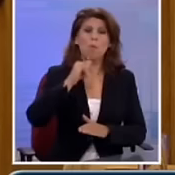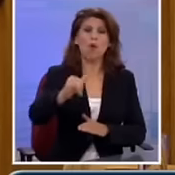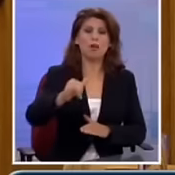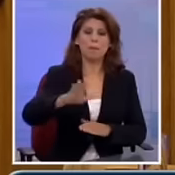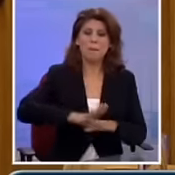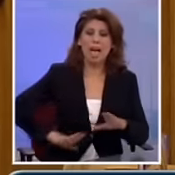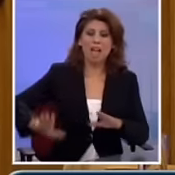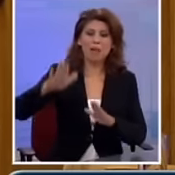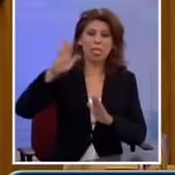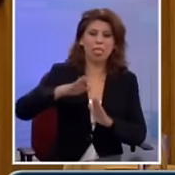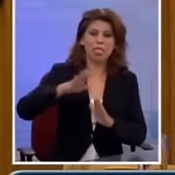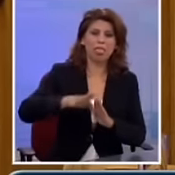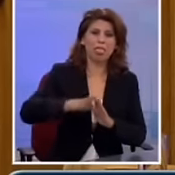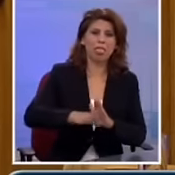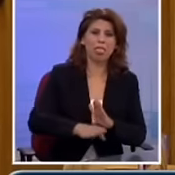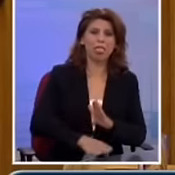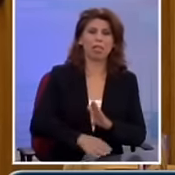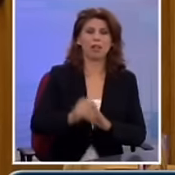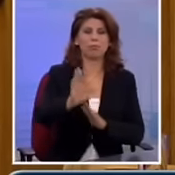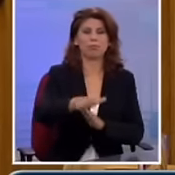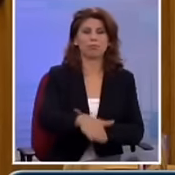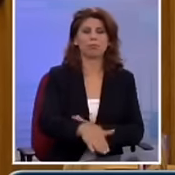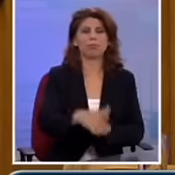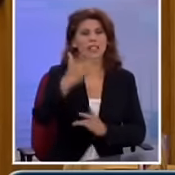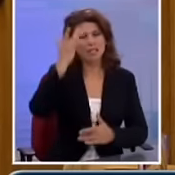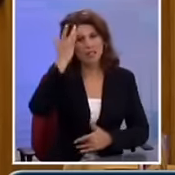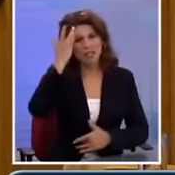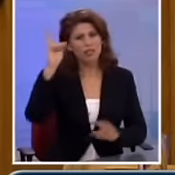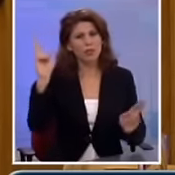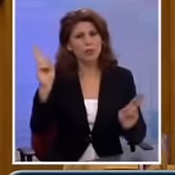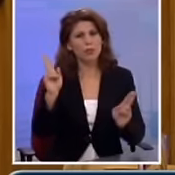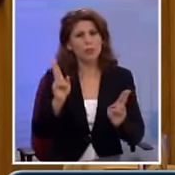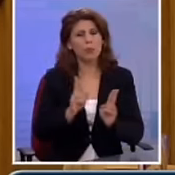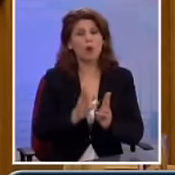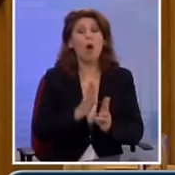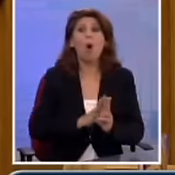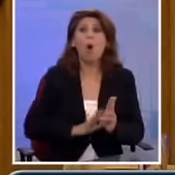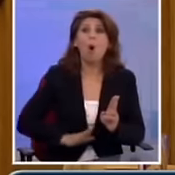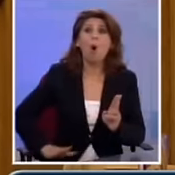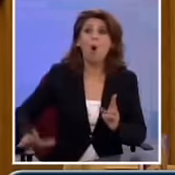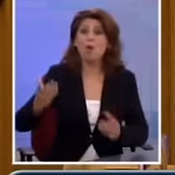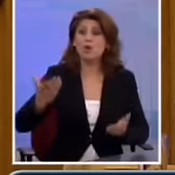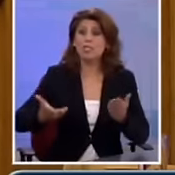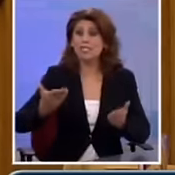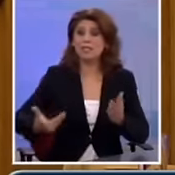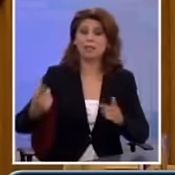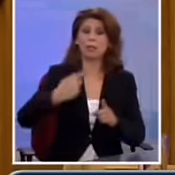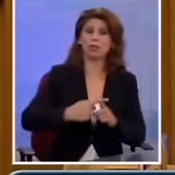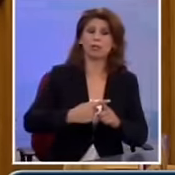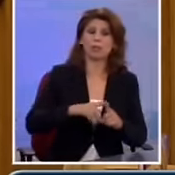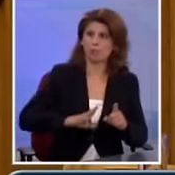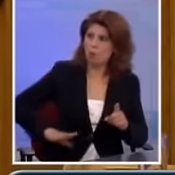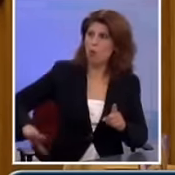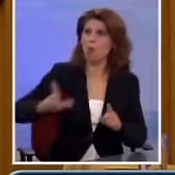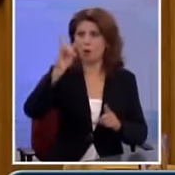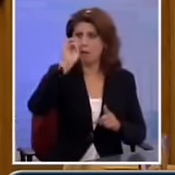περιοχής μας με την απαξίωση και τη συνειδητή συρρήκνωση όλων των συγκριτικών πλεονεκτημάτων που κατά κοινή ομολογία έχει η